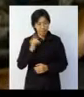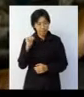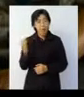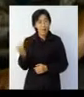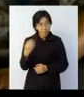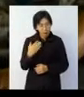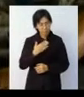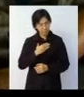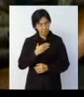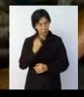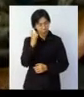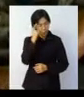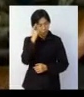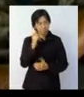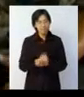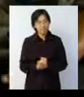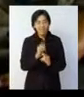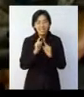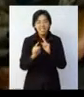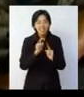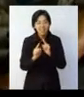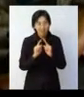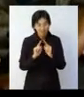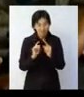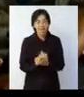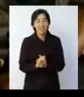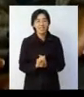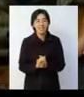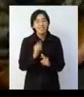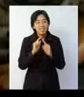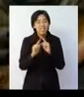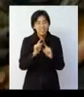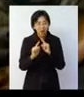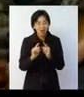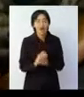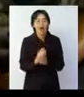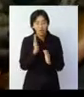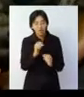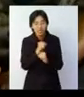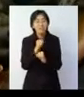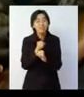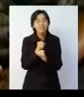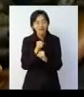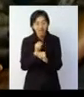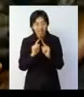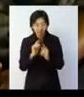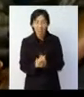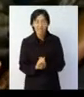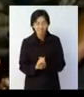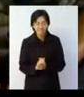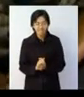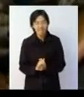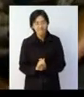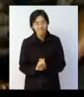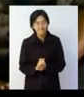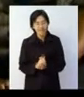ยรู้จักทางแม่ก็เลยติดต่อกับพี่ดีซึ่งเป็น PA โคก็ได้แนะน